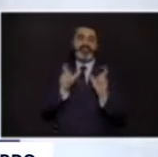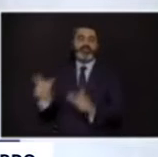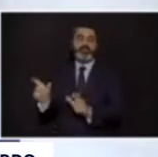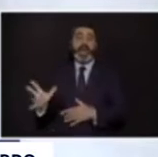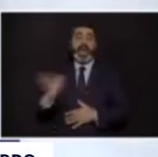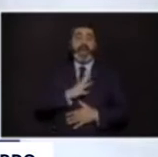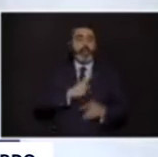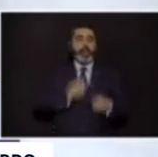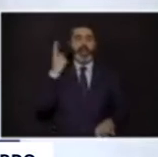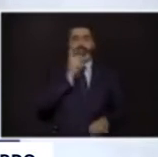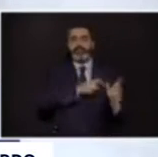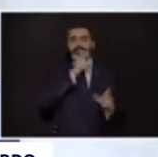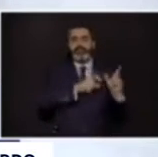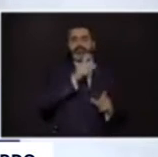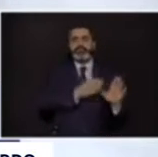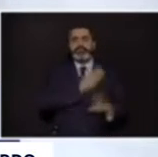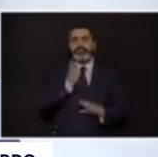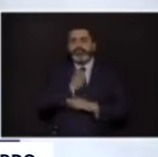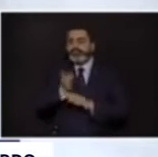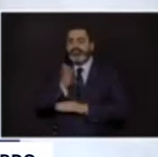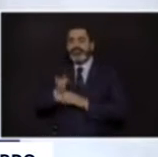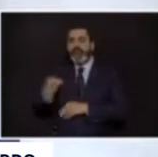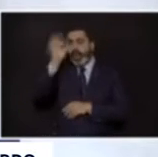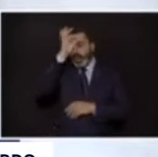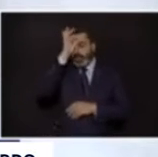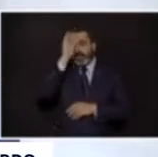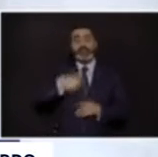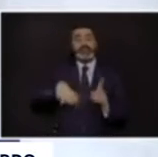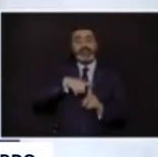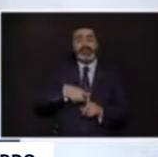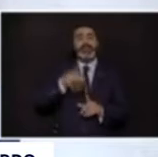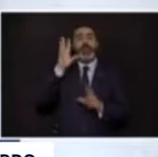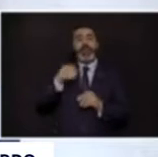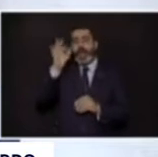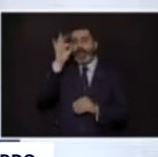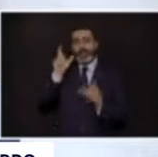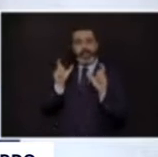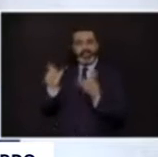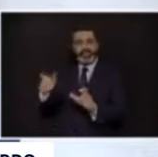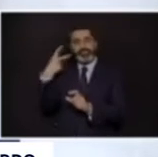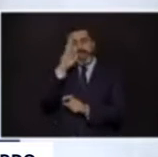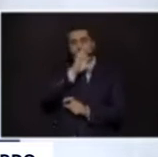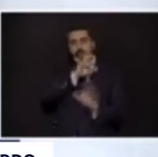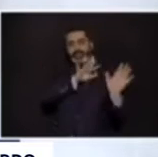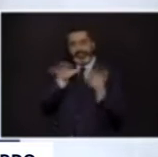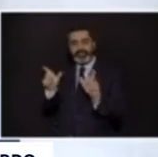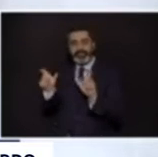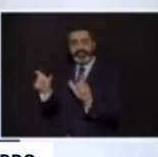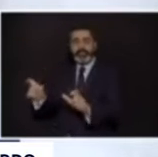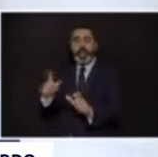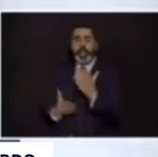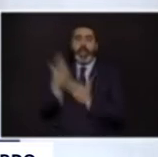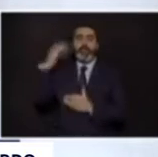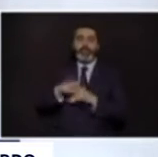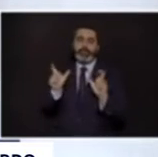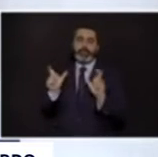πολίτες, τους αστυνόμους και τη Frontex για της άοπνες προσπάθειας τους. Είναι πολύ σημαντικό για